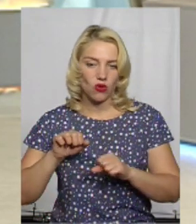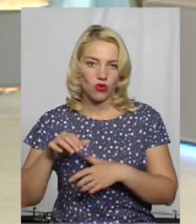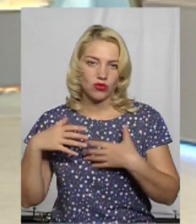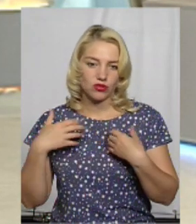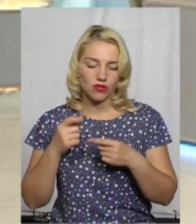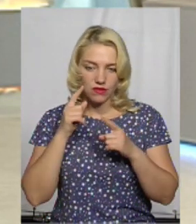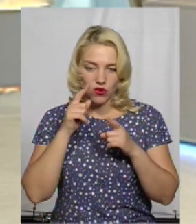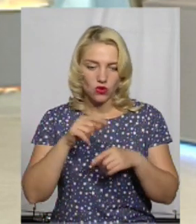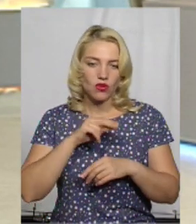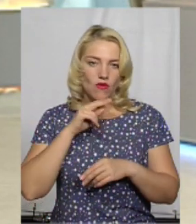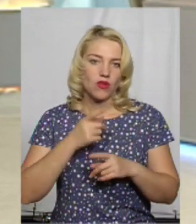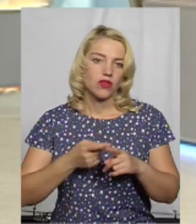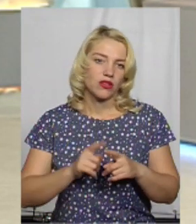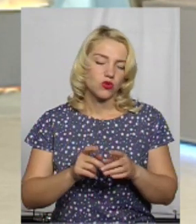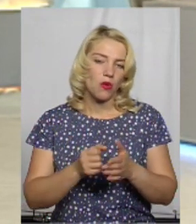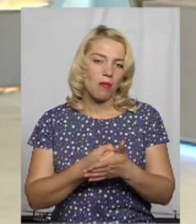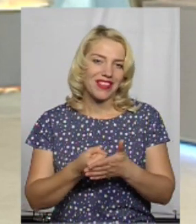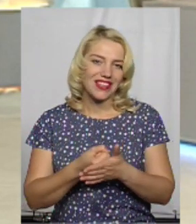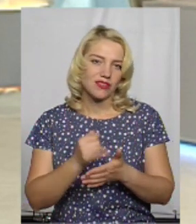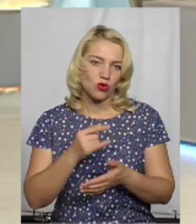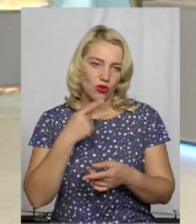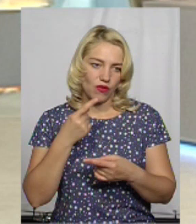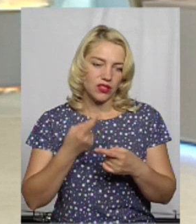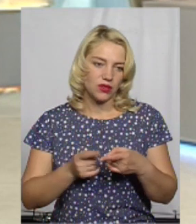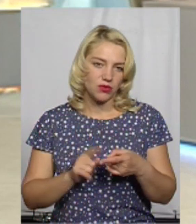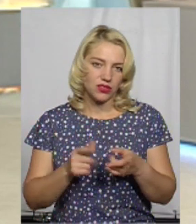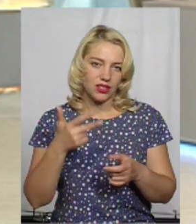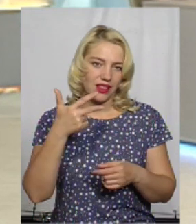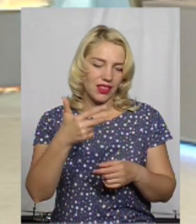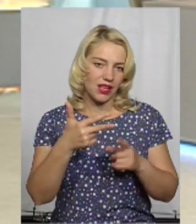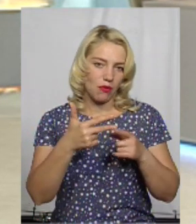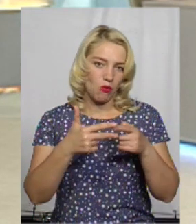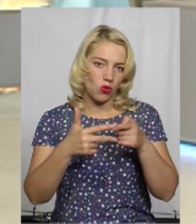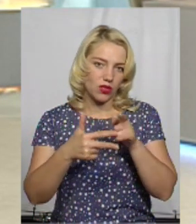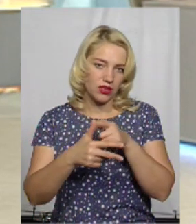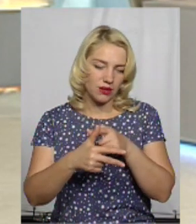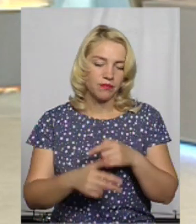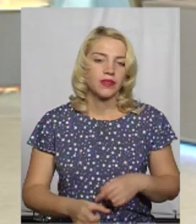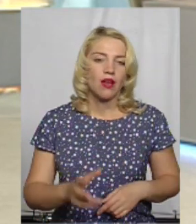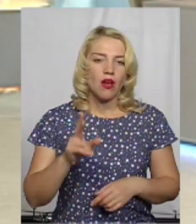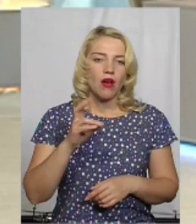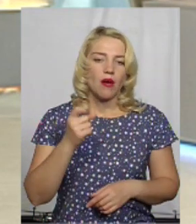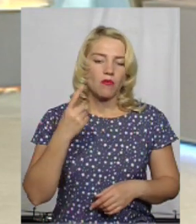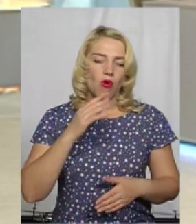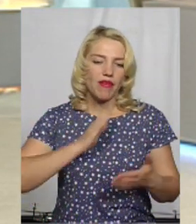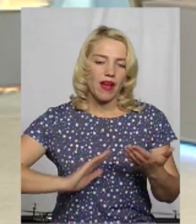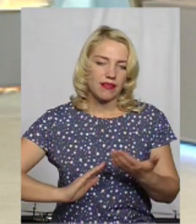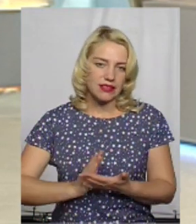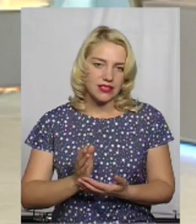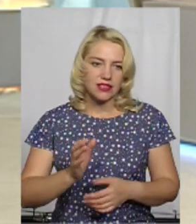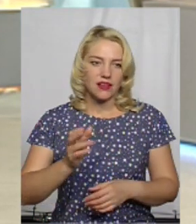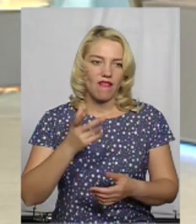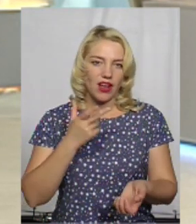звернути увагу на цю петицію і от поговорити про ці три пункти? Ну, дивіться, по пункту першому про якість вакцин, ну тут можу